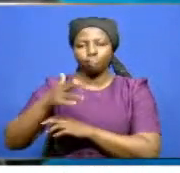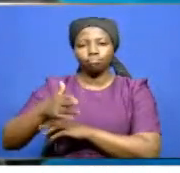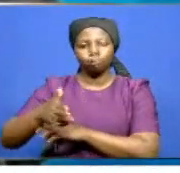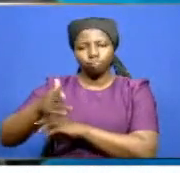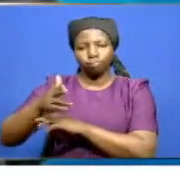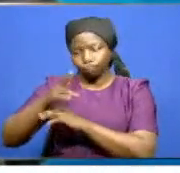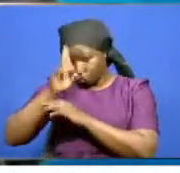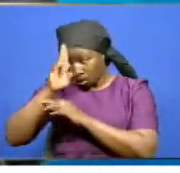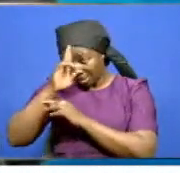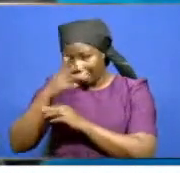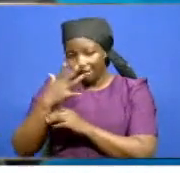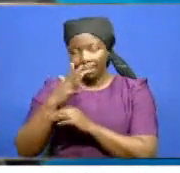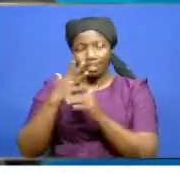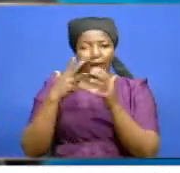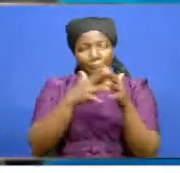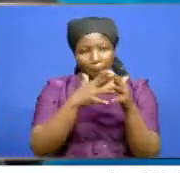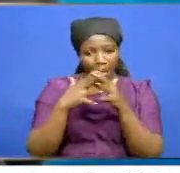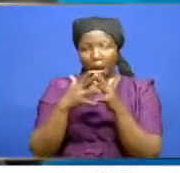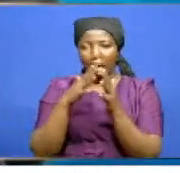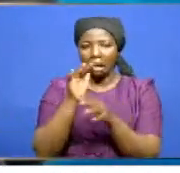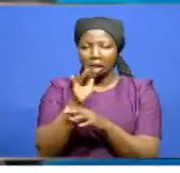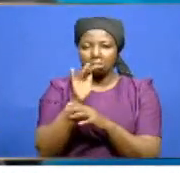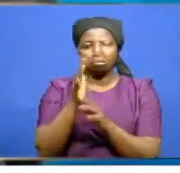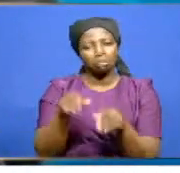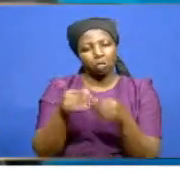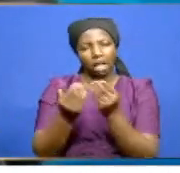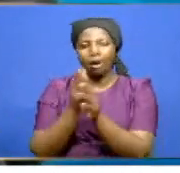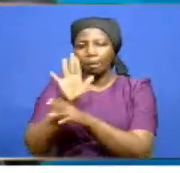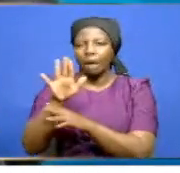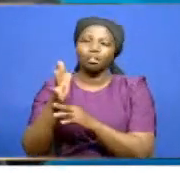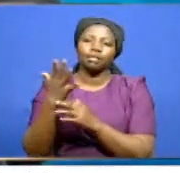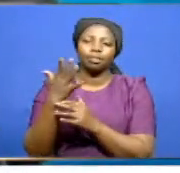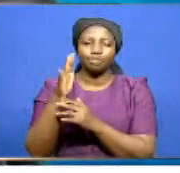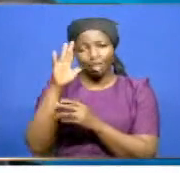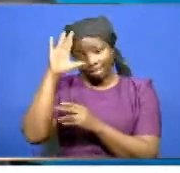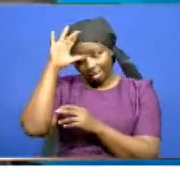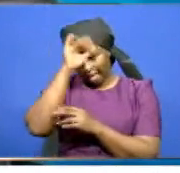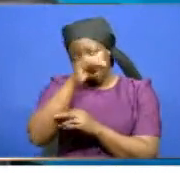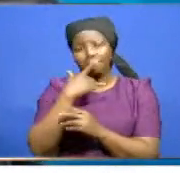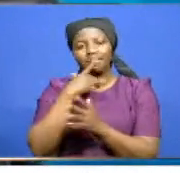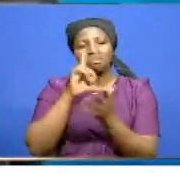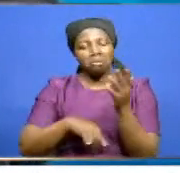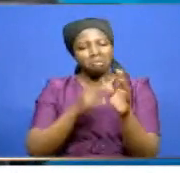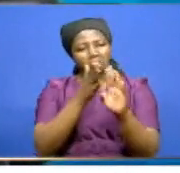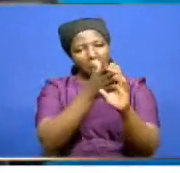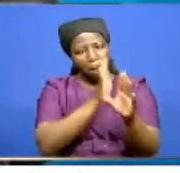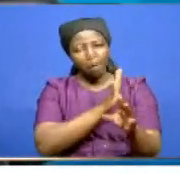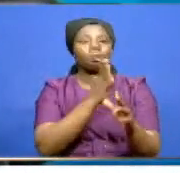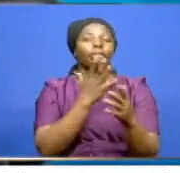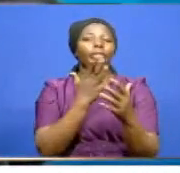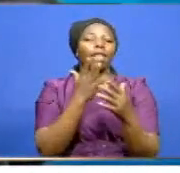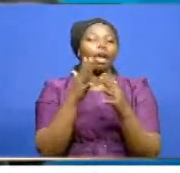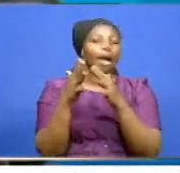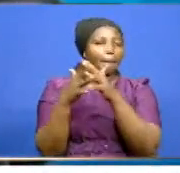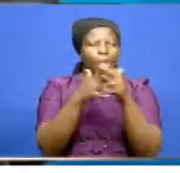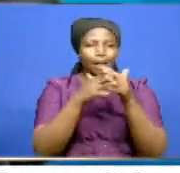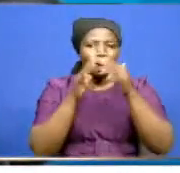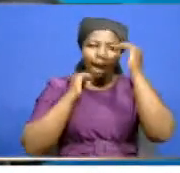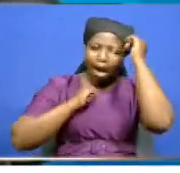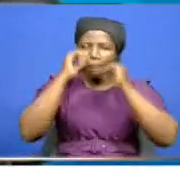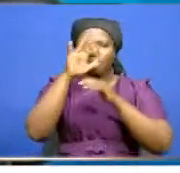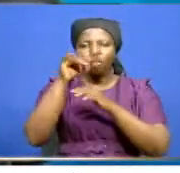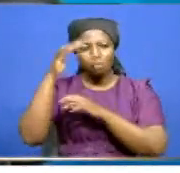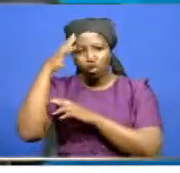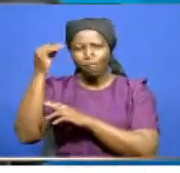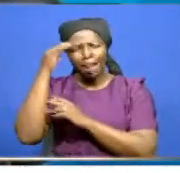Waweza Amerika na wauliza warudishe jambo la Trump kusema ata withdraw American forces kutoka Somalia.